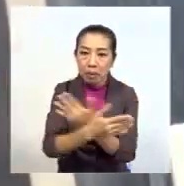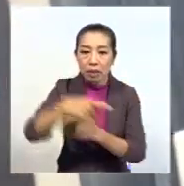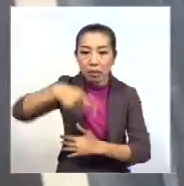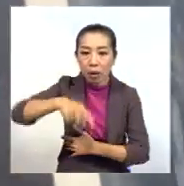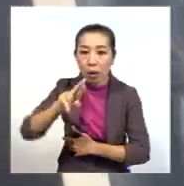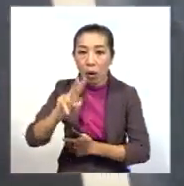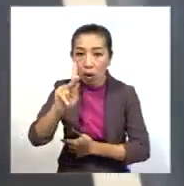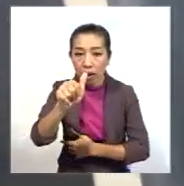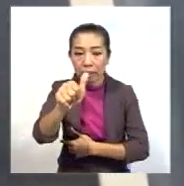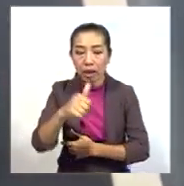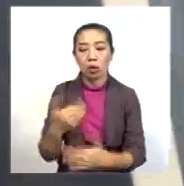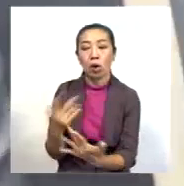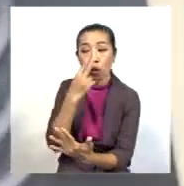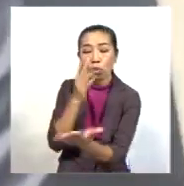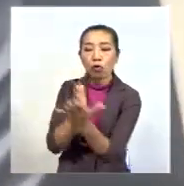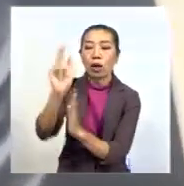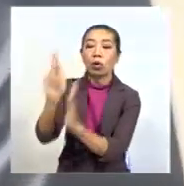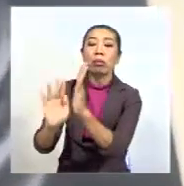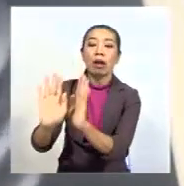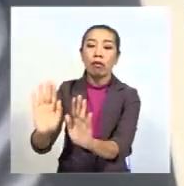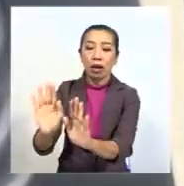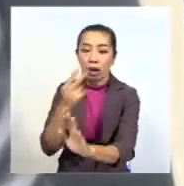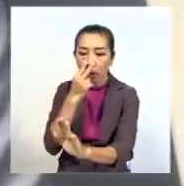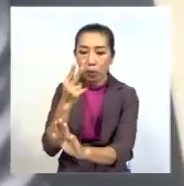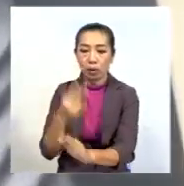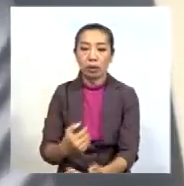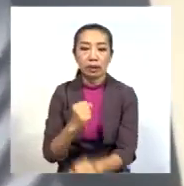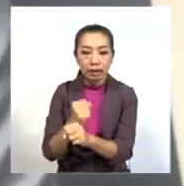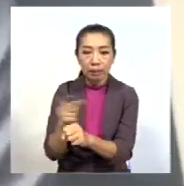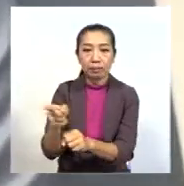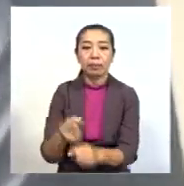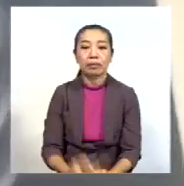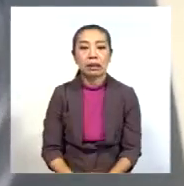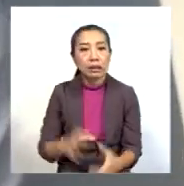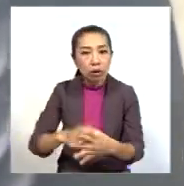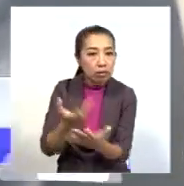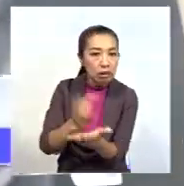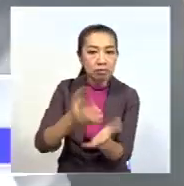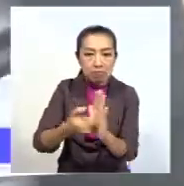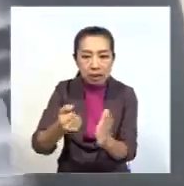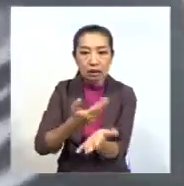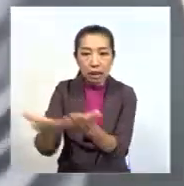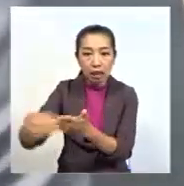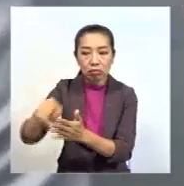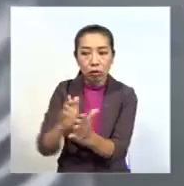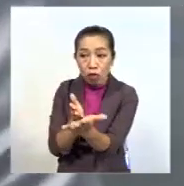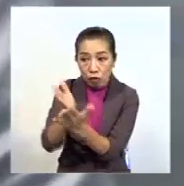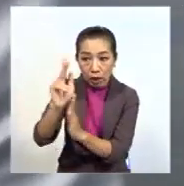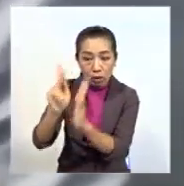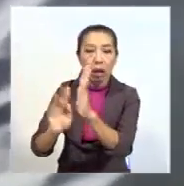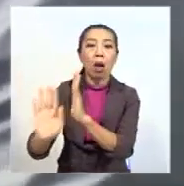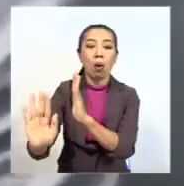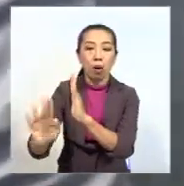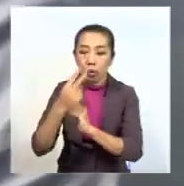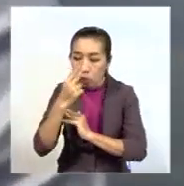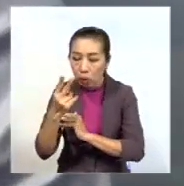กู้ เพราะต้องดูฝ่ายกฎหมายด้วยต่างนี่คือเรื่องของเงินที่จะจ่ายนะครับแต่ฝ่ายกฎหมายก็ต้องดูด้วยว่า